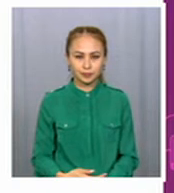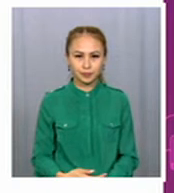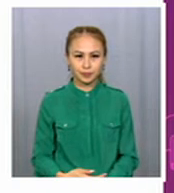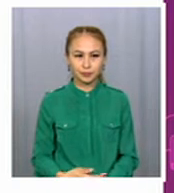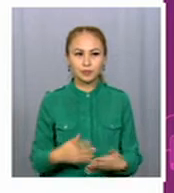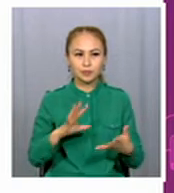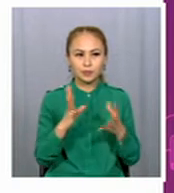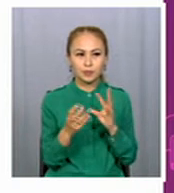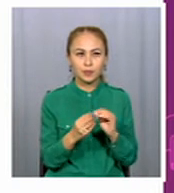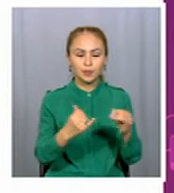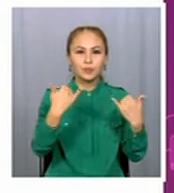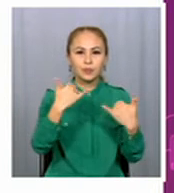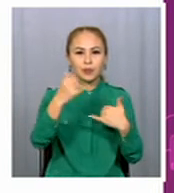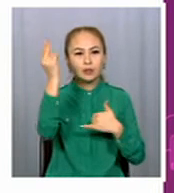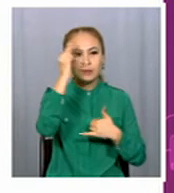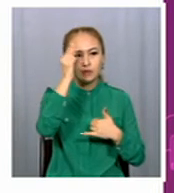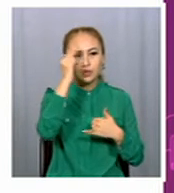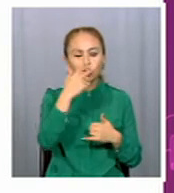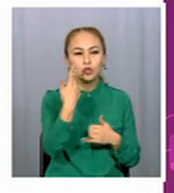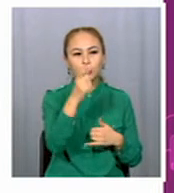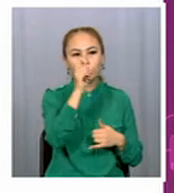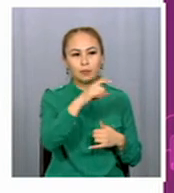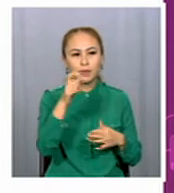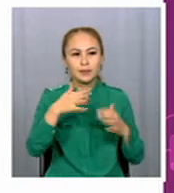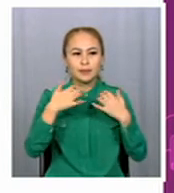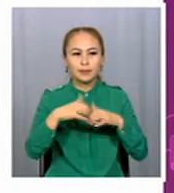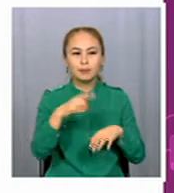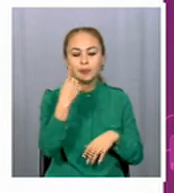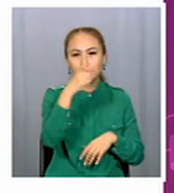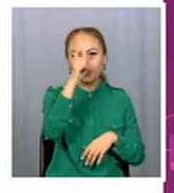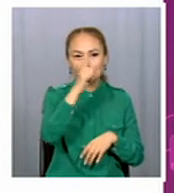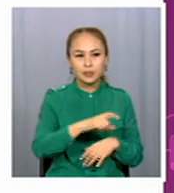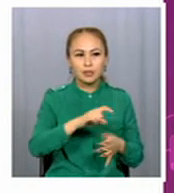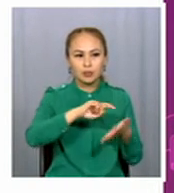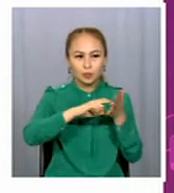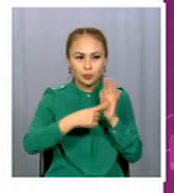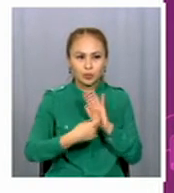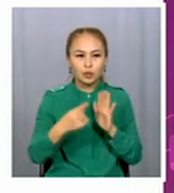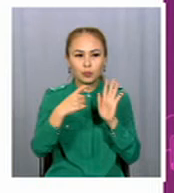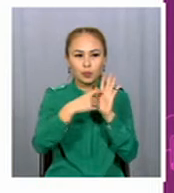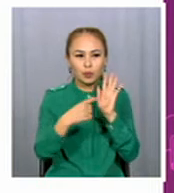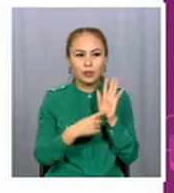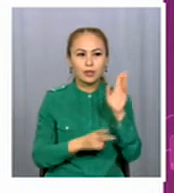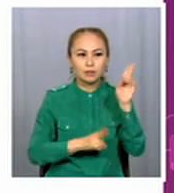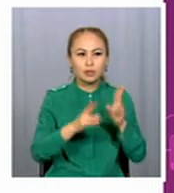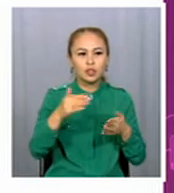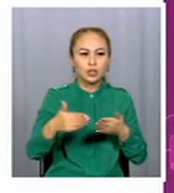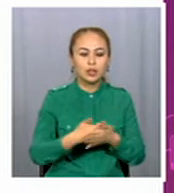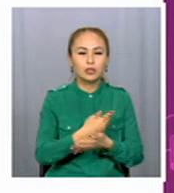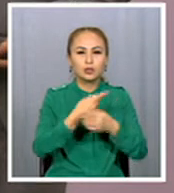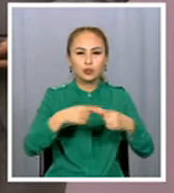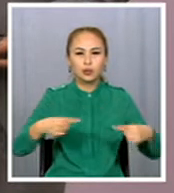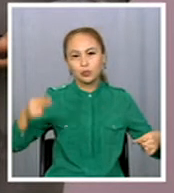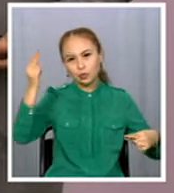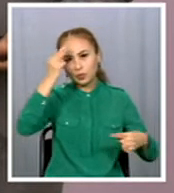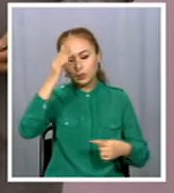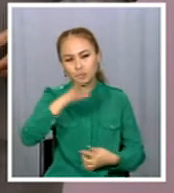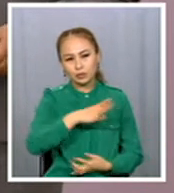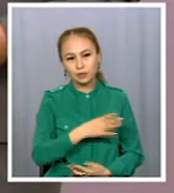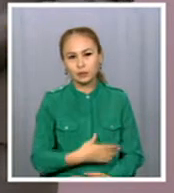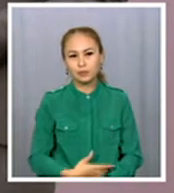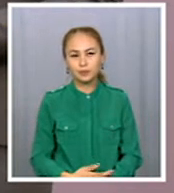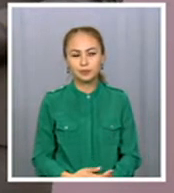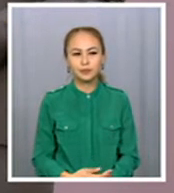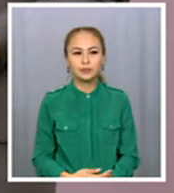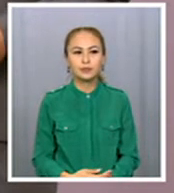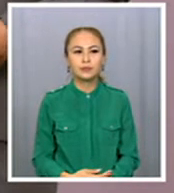Сонымен бүгінгі сабақта 3 таңбалы санды 1 таңбалы санға көбейту және бөлу алгоритмінің жаңа түрін үйрендіңдер.